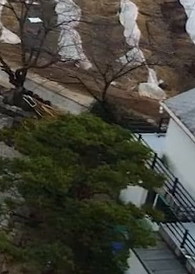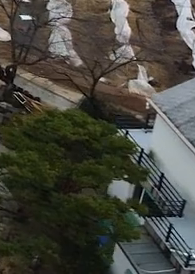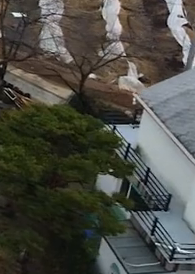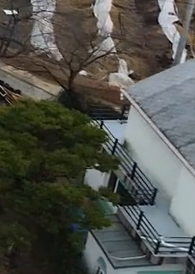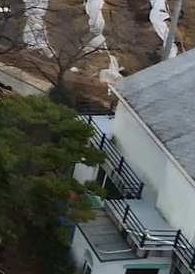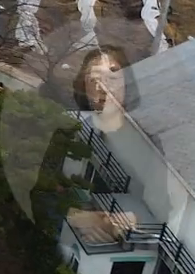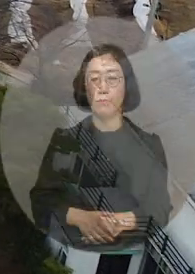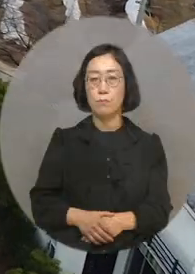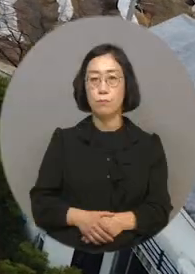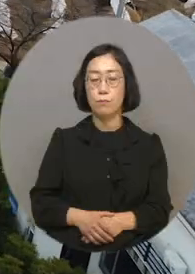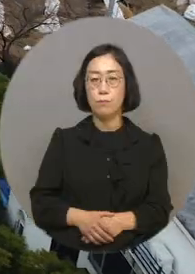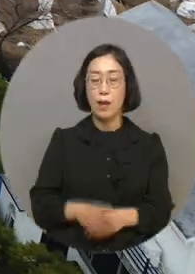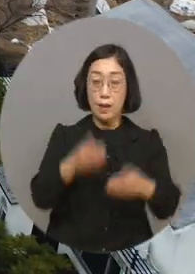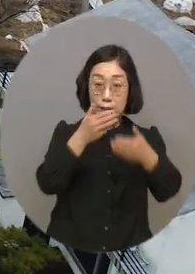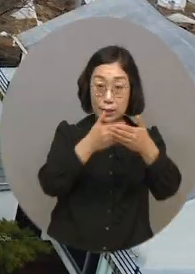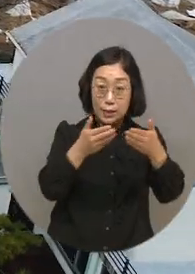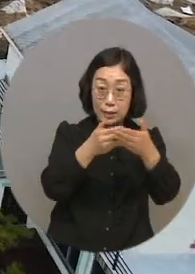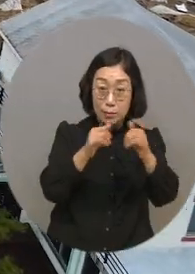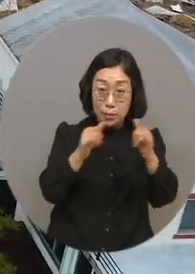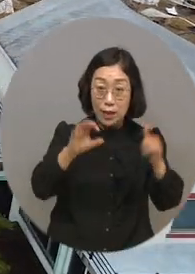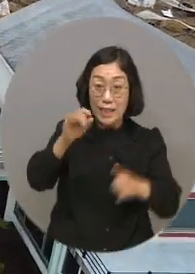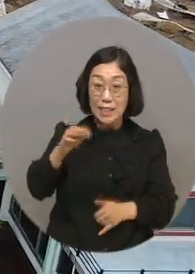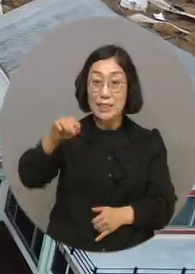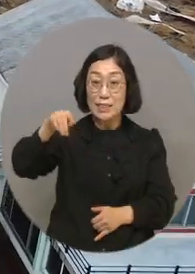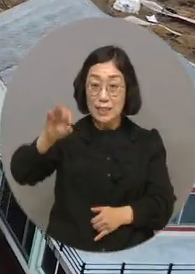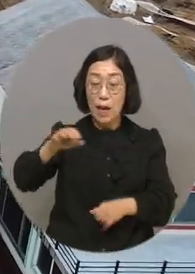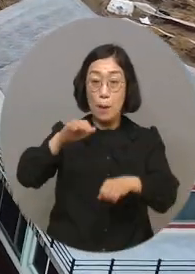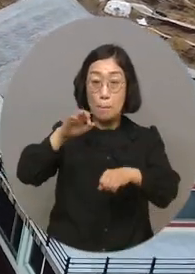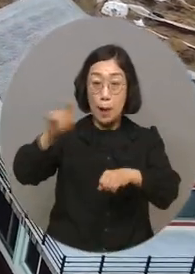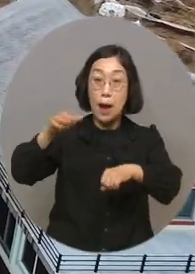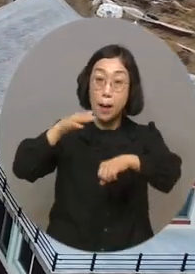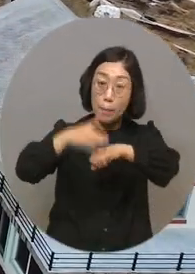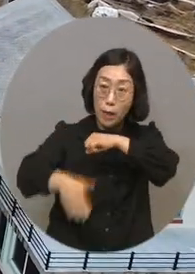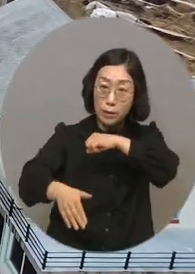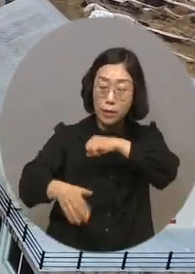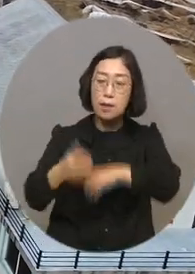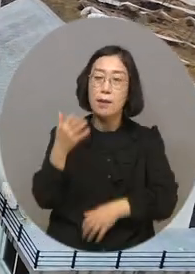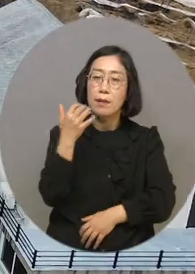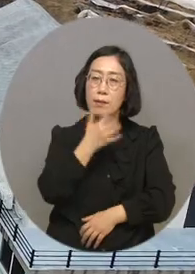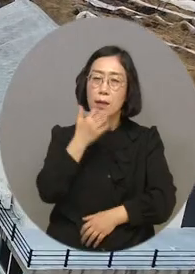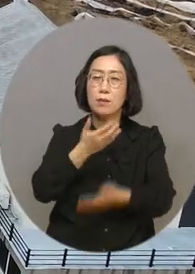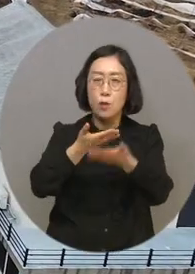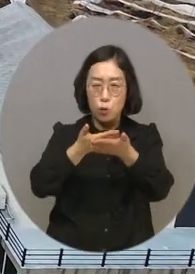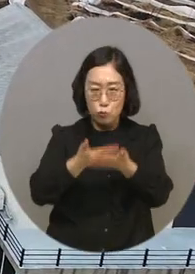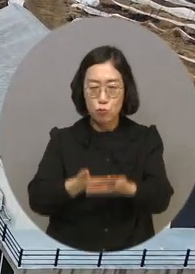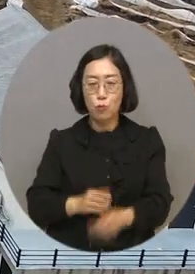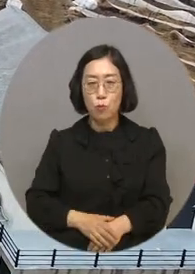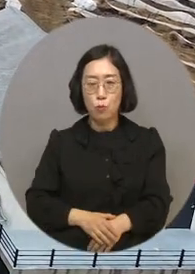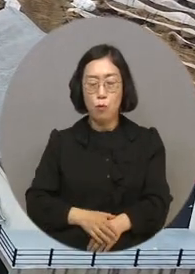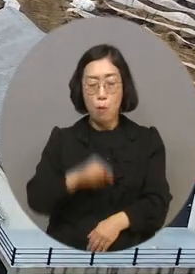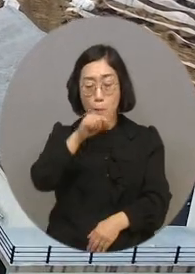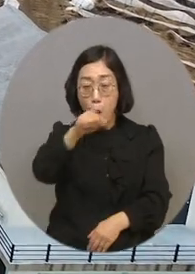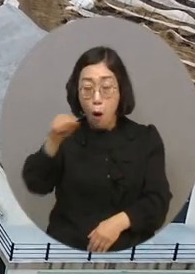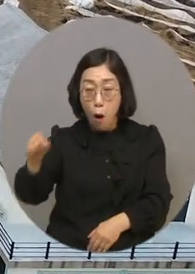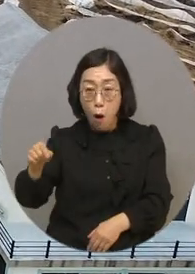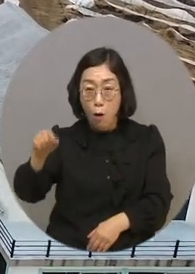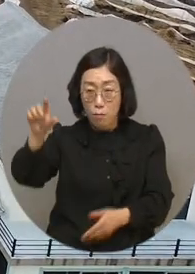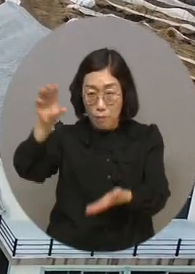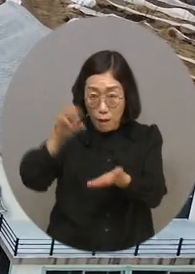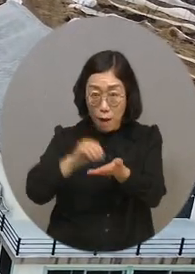인상 파워가 들은 변화하는 자연의 빛을 색채로 표현하기 위해 들판으로 나가곤